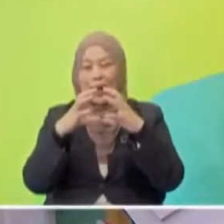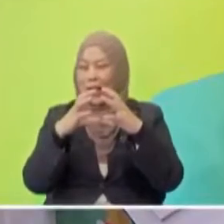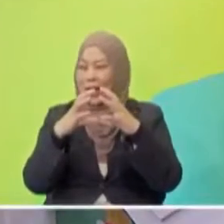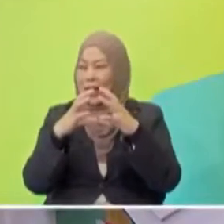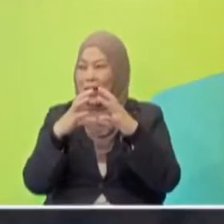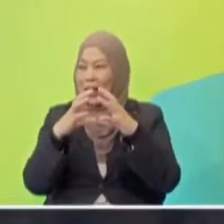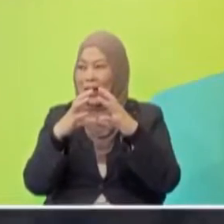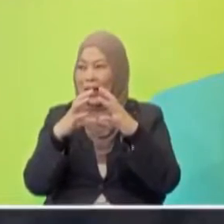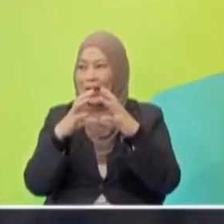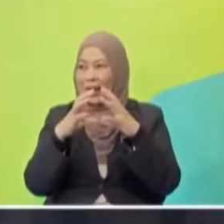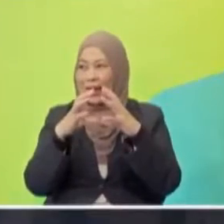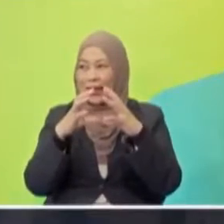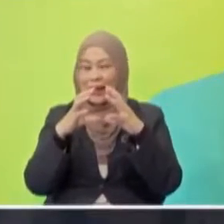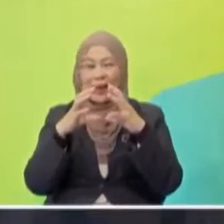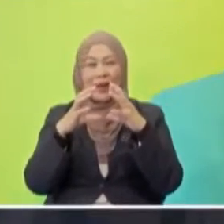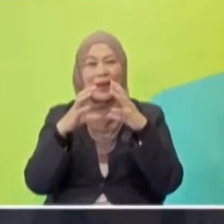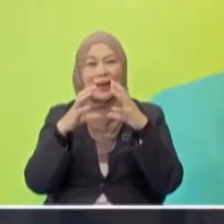Ya Allah